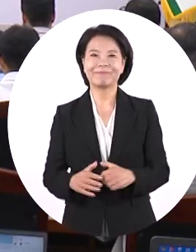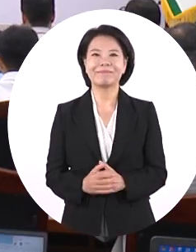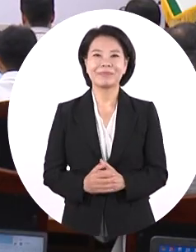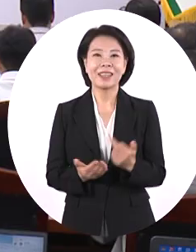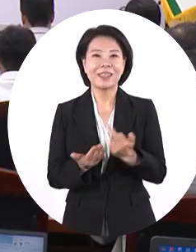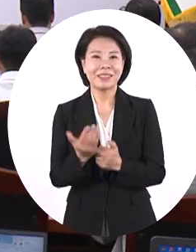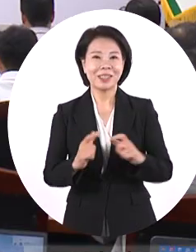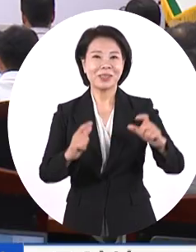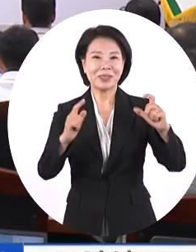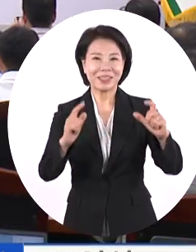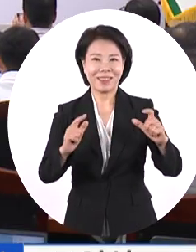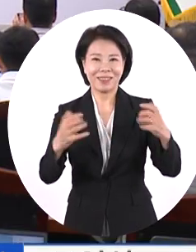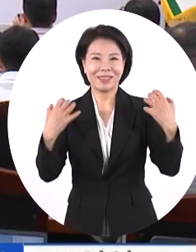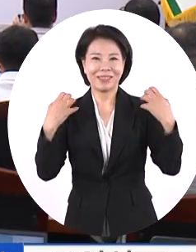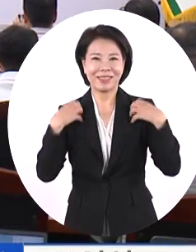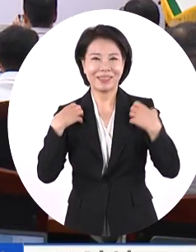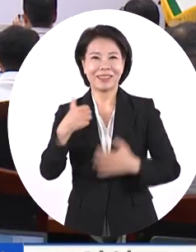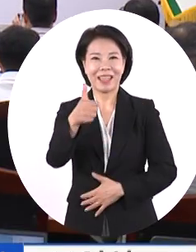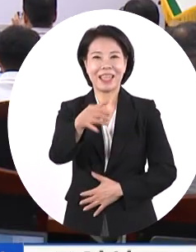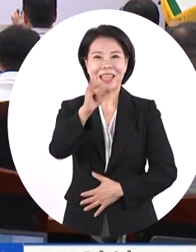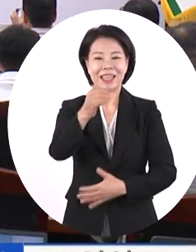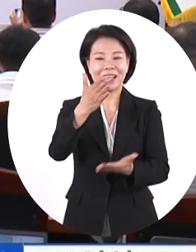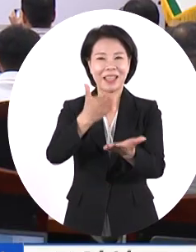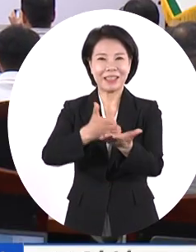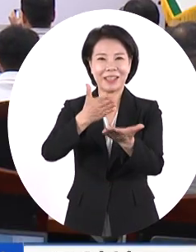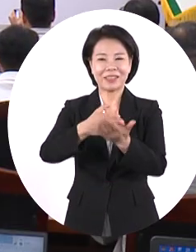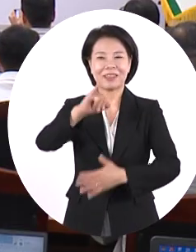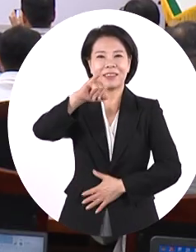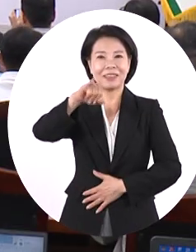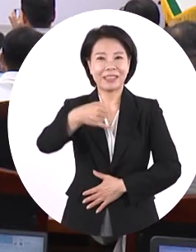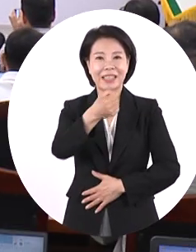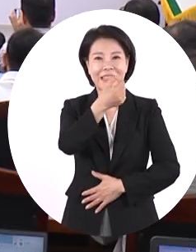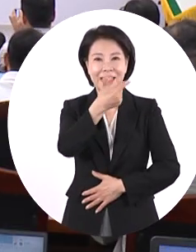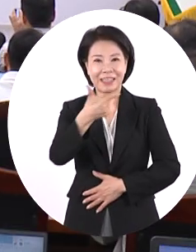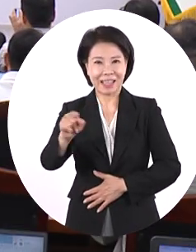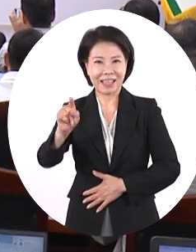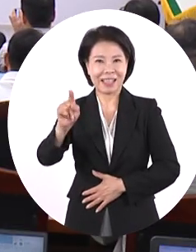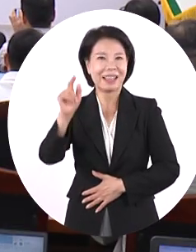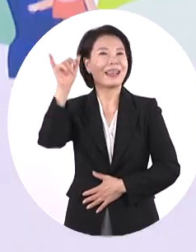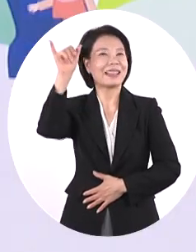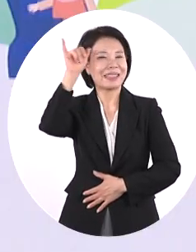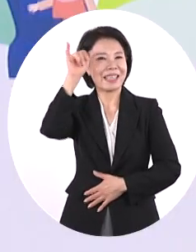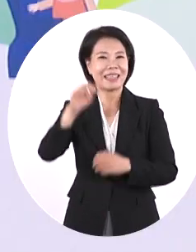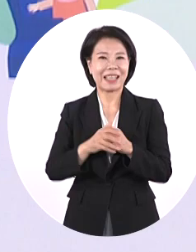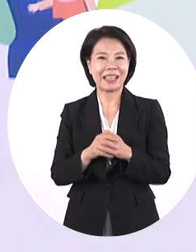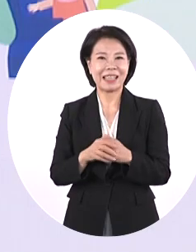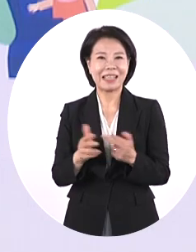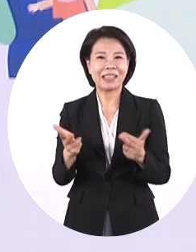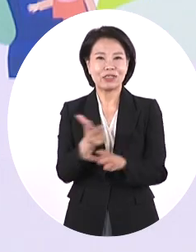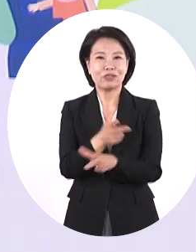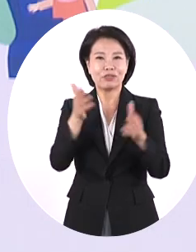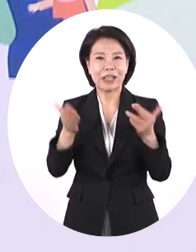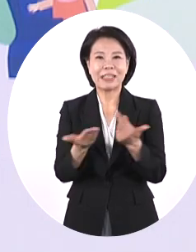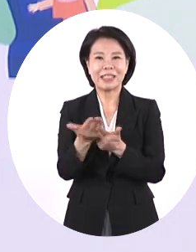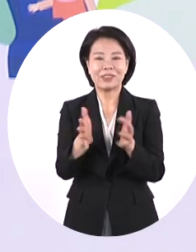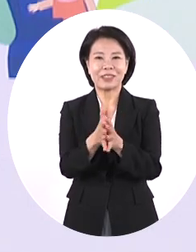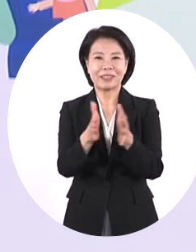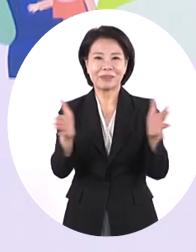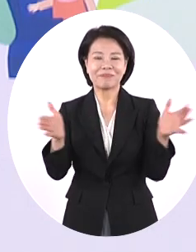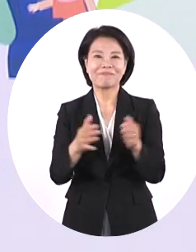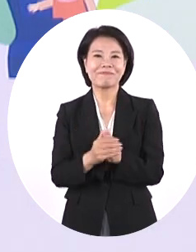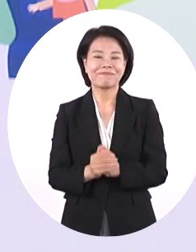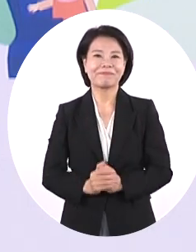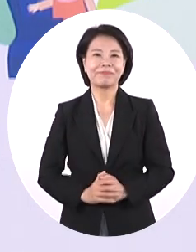안녕하세요. 제주특별자치도 AI 아나운서 제이나입니다. 이번 주 위클리 제주